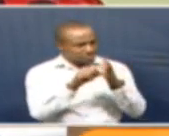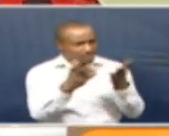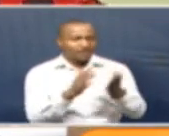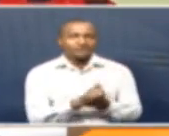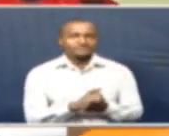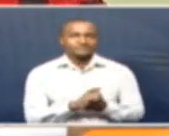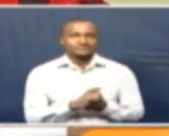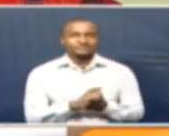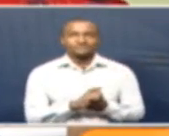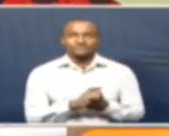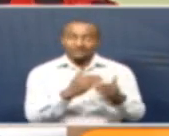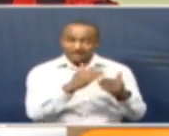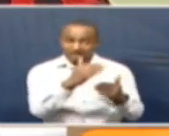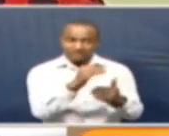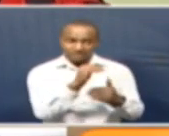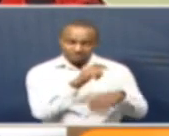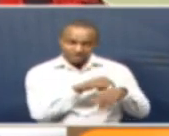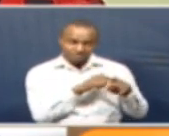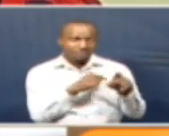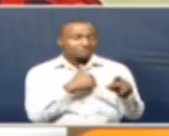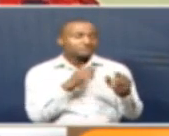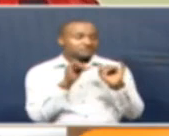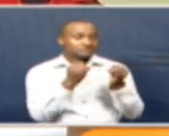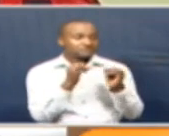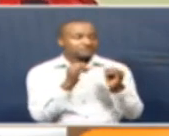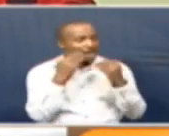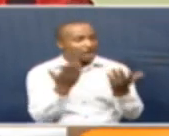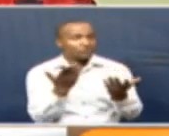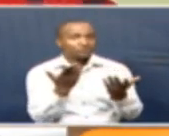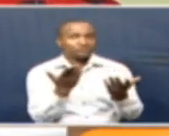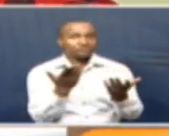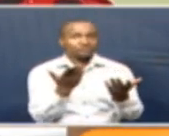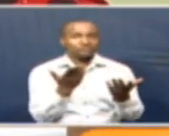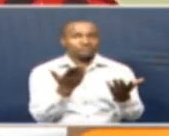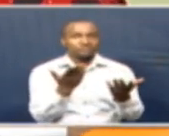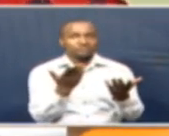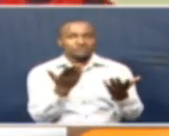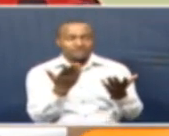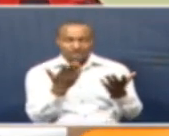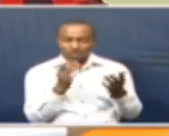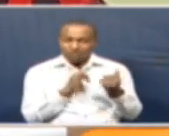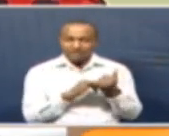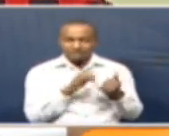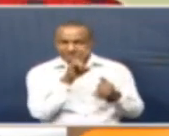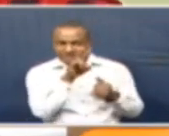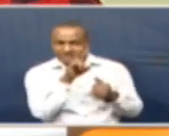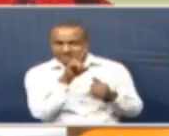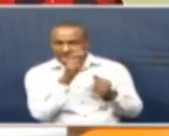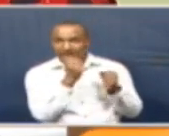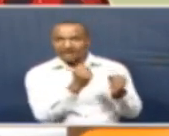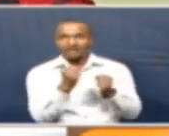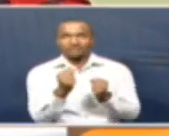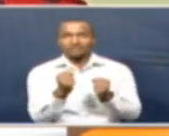Sasa siku hizi sijui nitasema kama ni hawa wanawake wa sasa huwa hawasomi, usomi mtu kwa haraka ukaelewa. Yaani